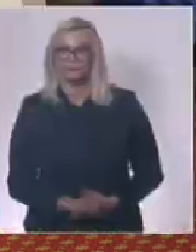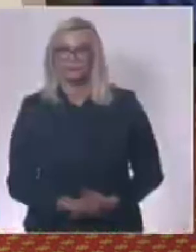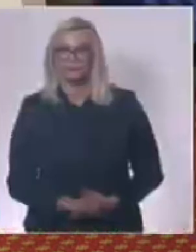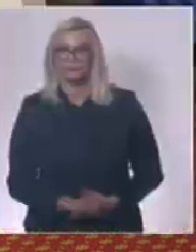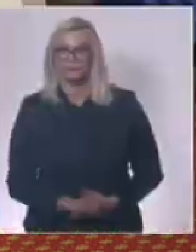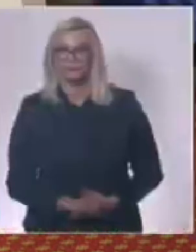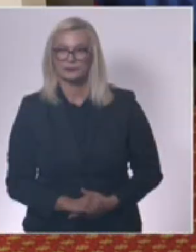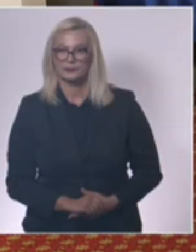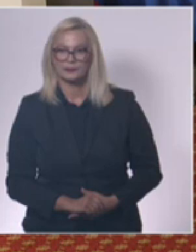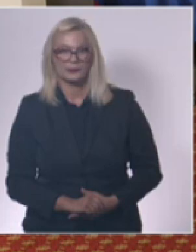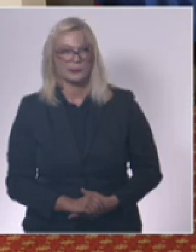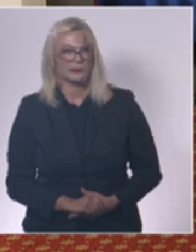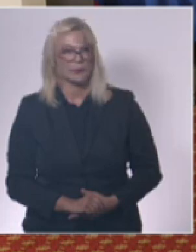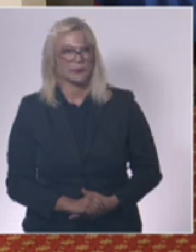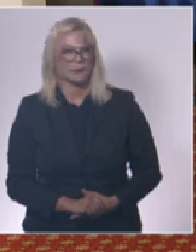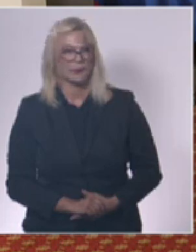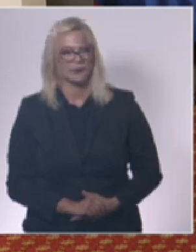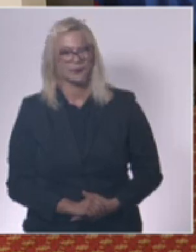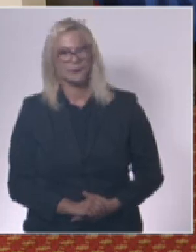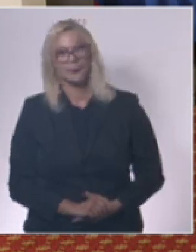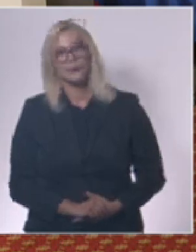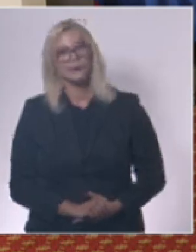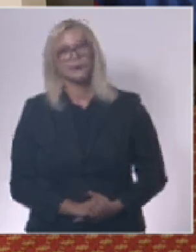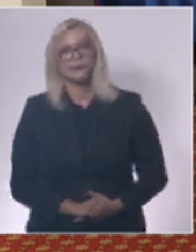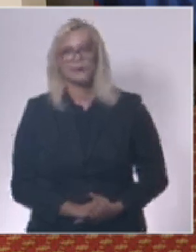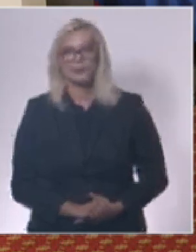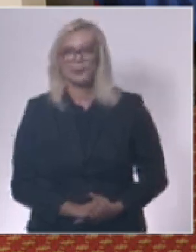Kako je prvo Orhan ili jas kako?